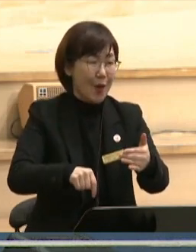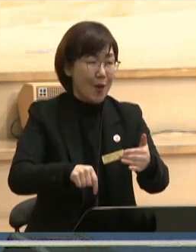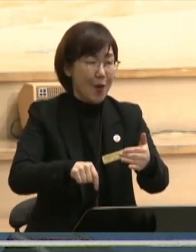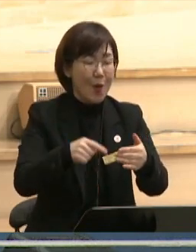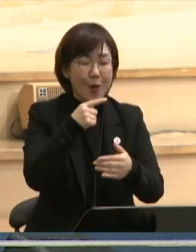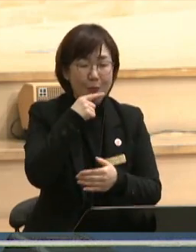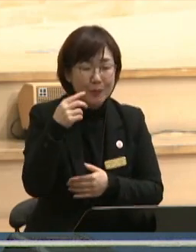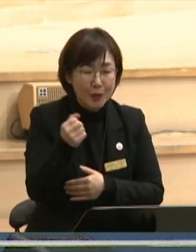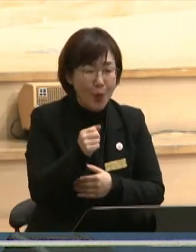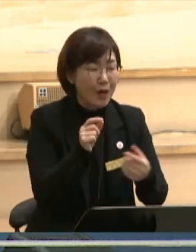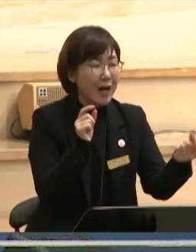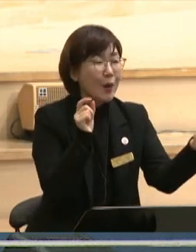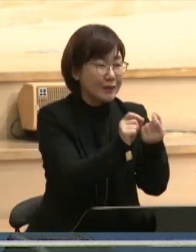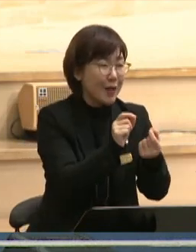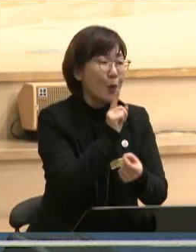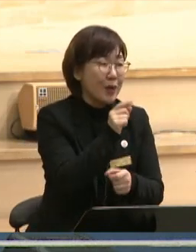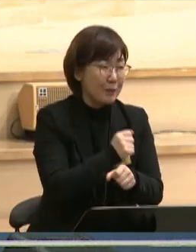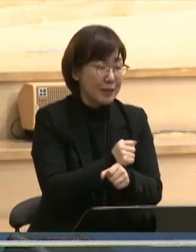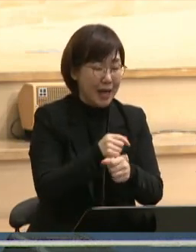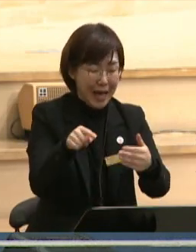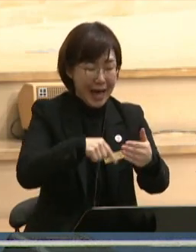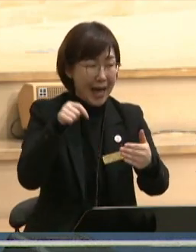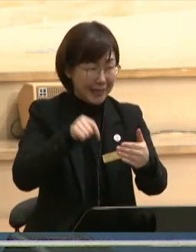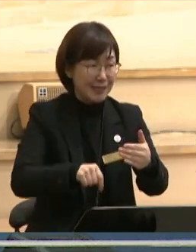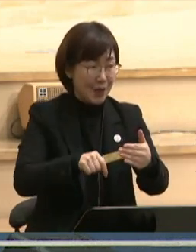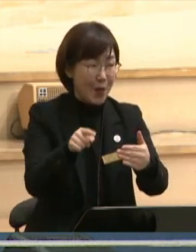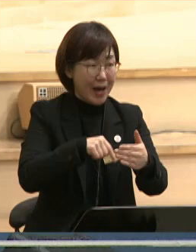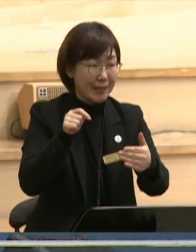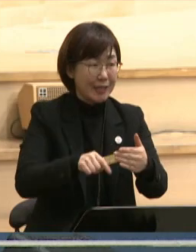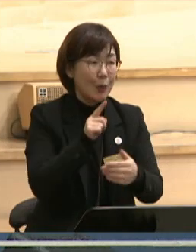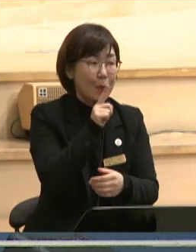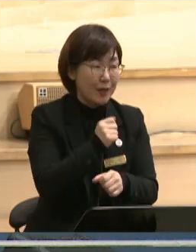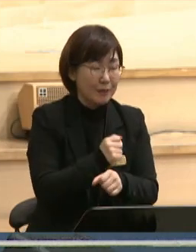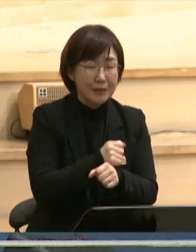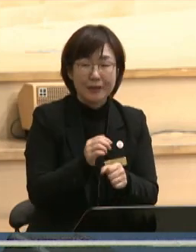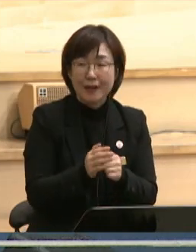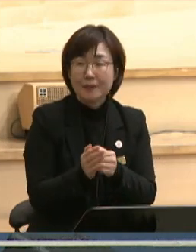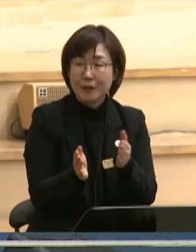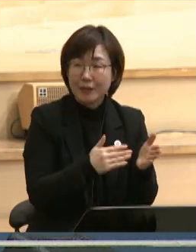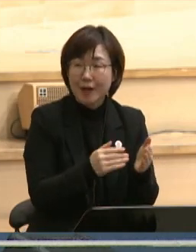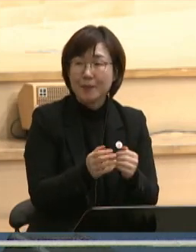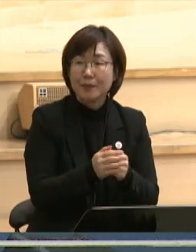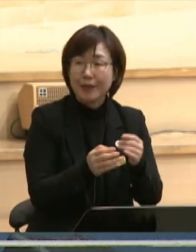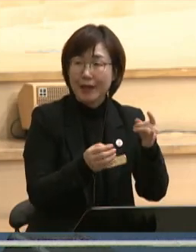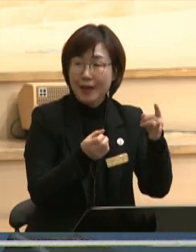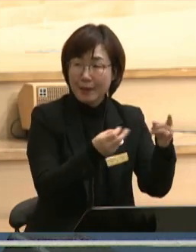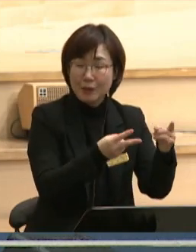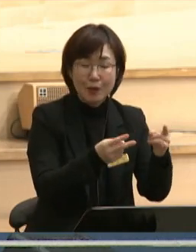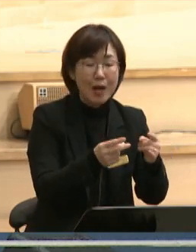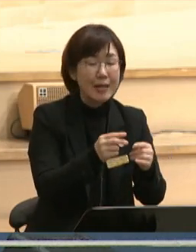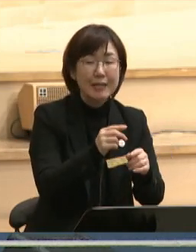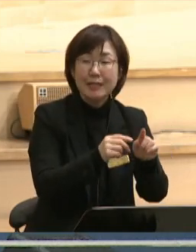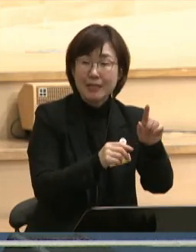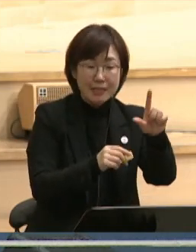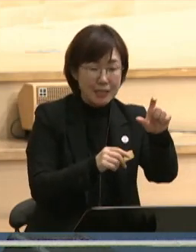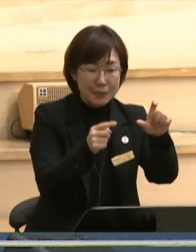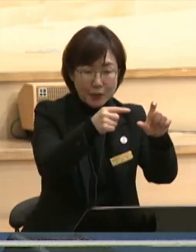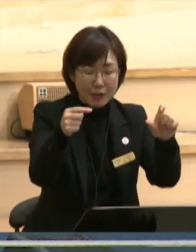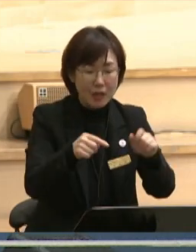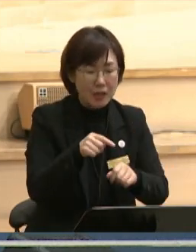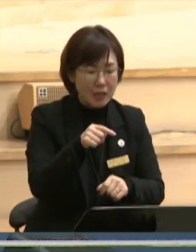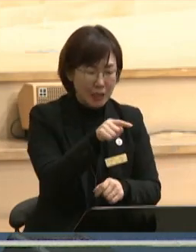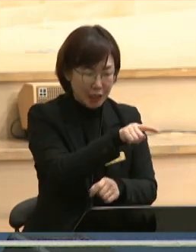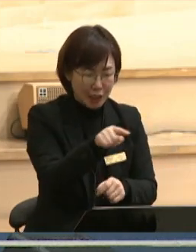가까워졌다라고 이야기를 합니다 자 이제 15절 한번 보세요 15절이 둘로 자기 안에서